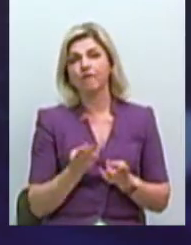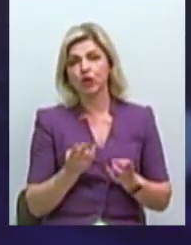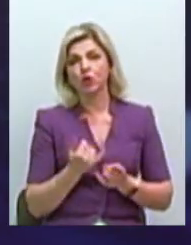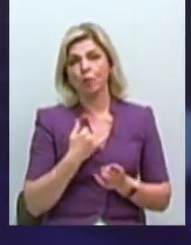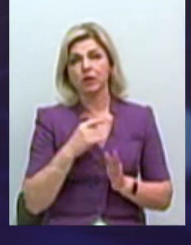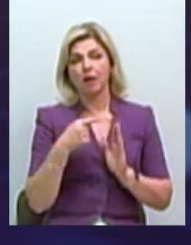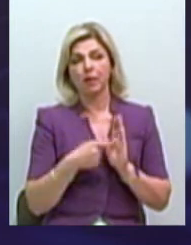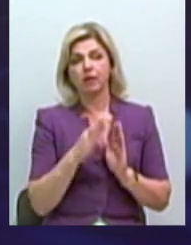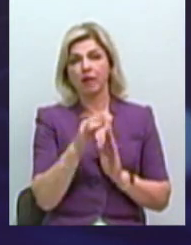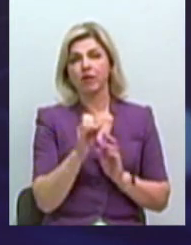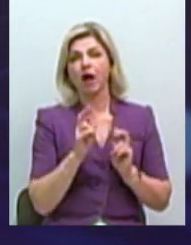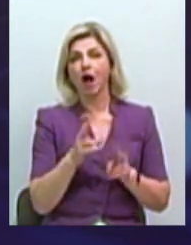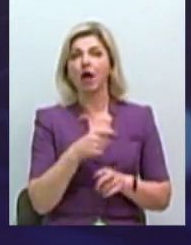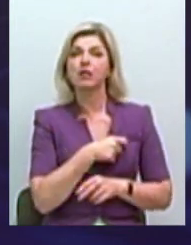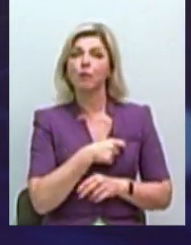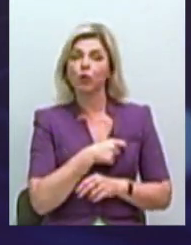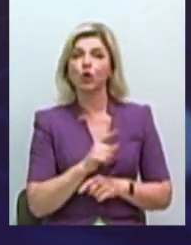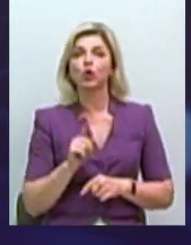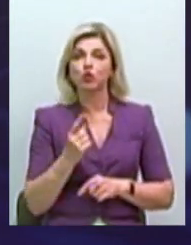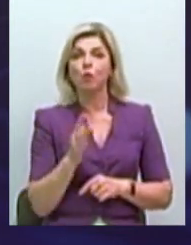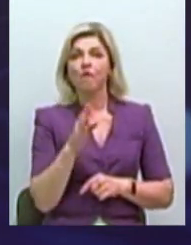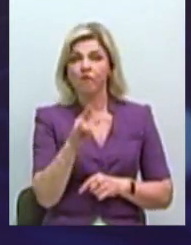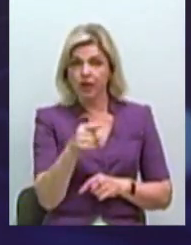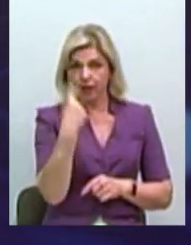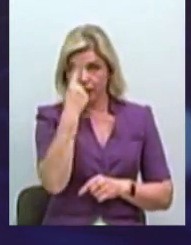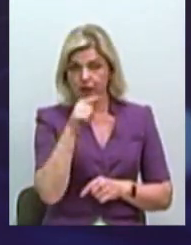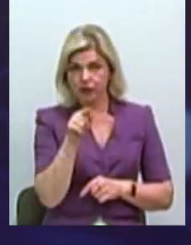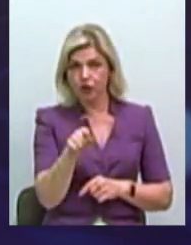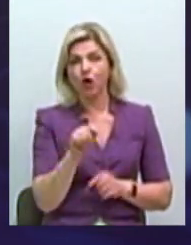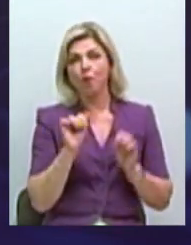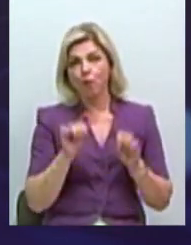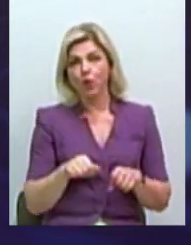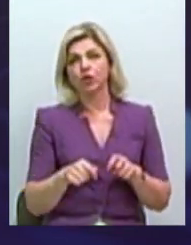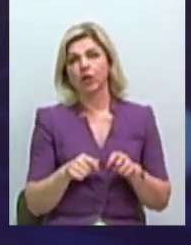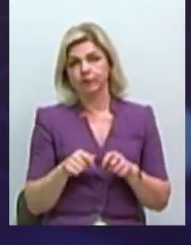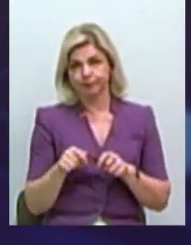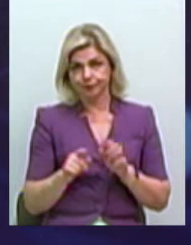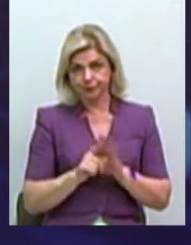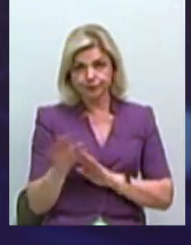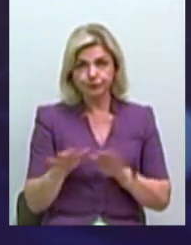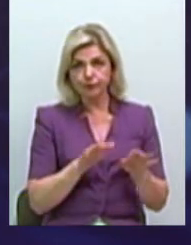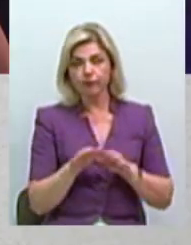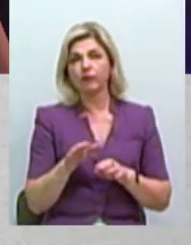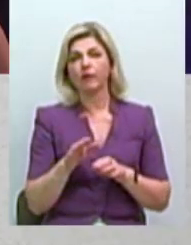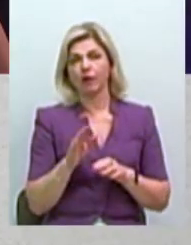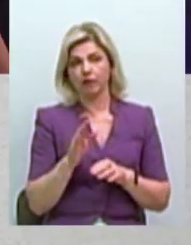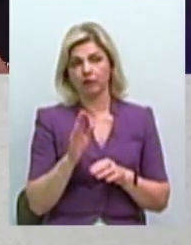ви, як народний депутат, чому саме ви зможете зрушити питання цього заводу в